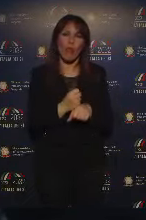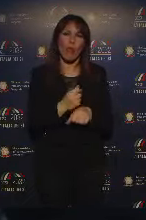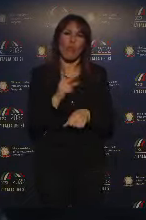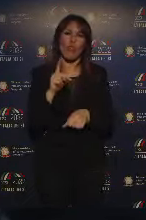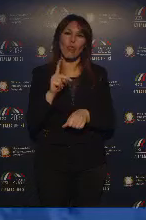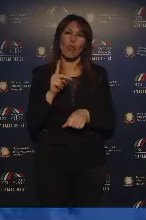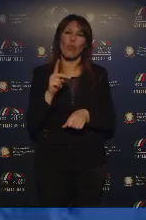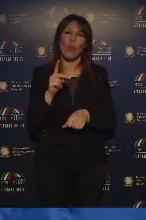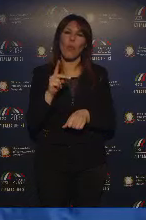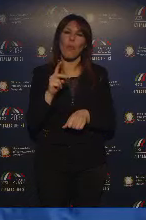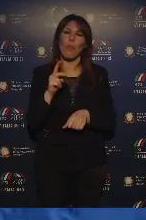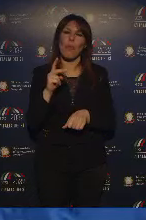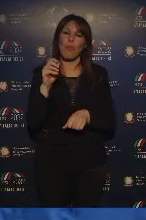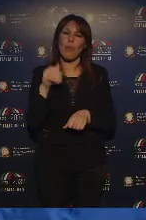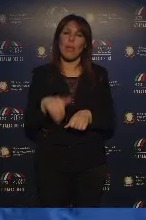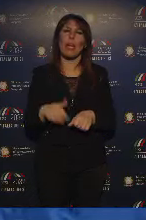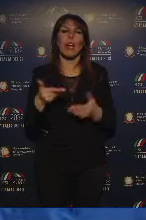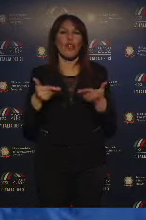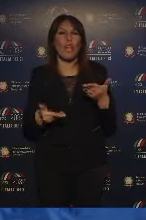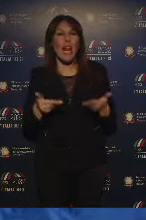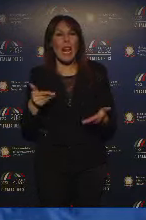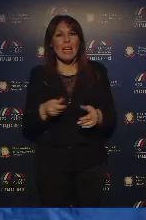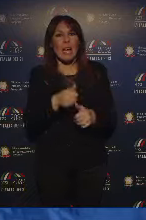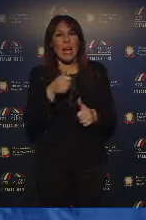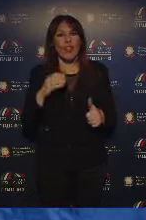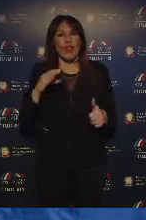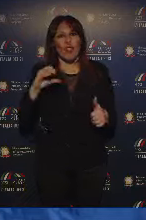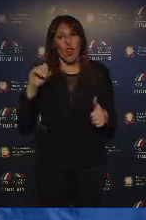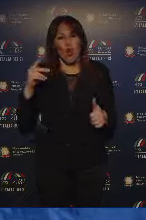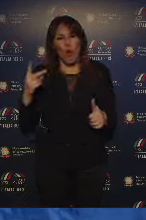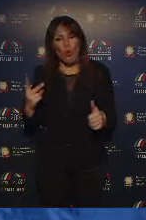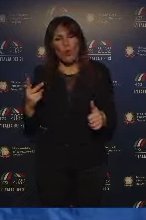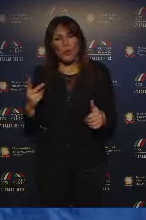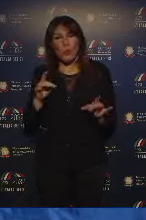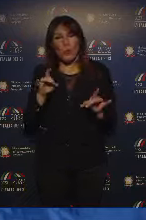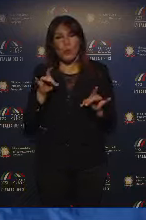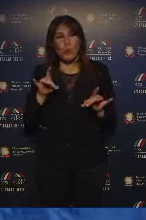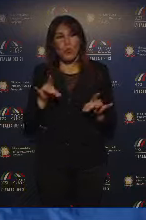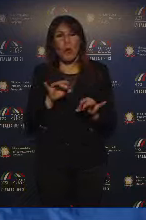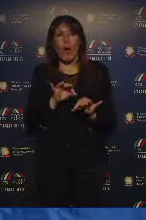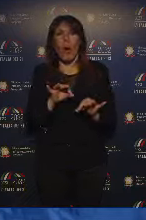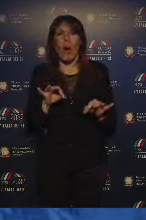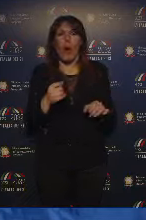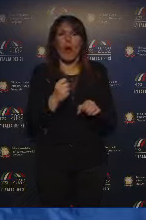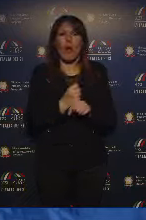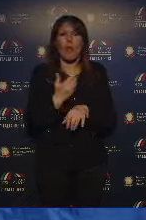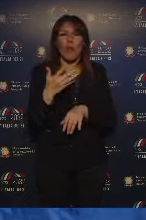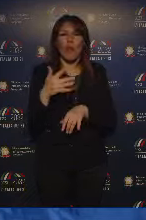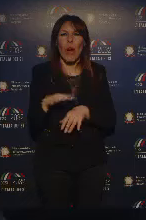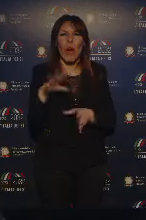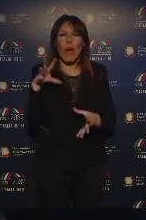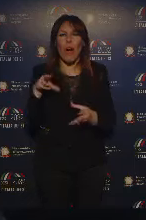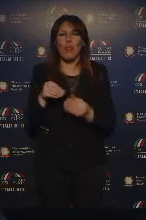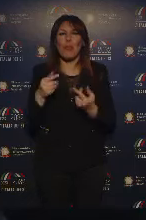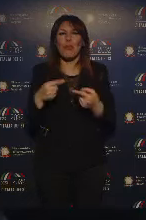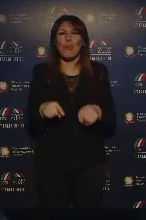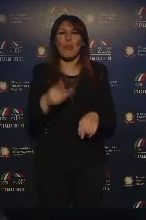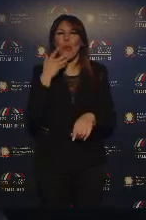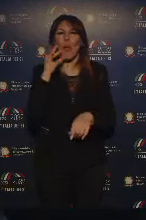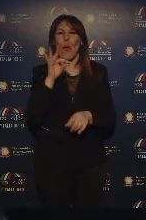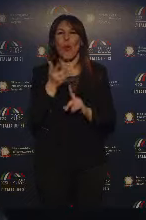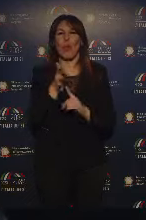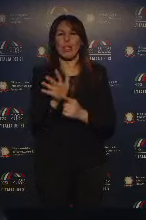all'anno di CO2 non emesse a fine lavori questo è l'obiettivo